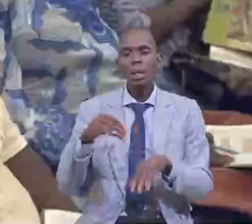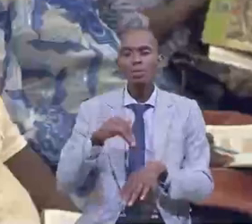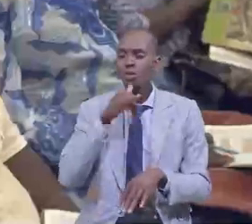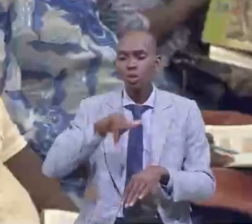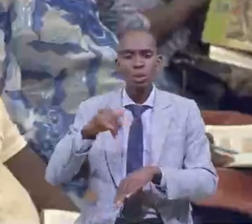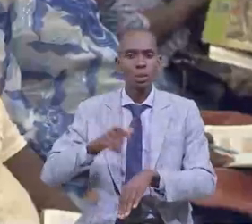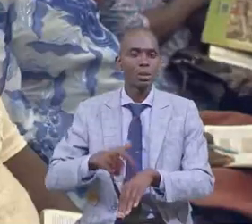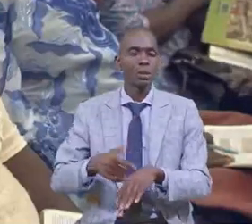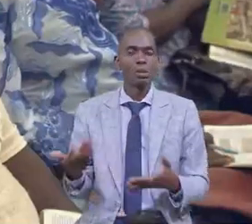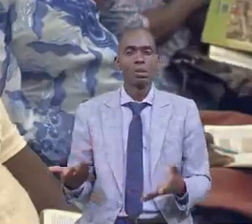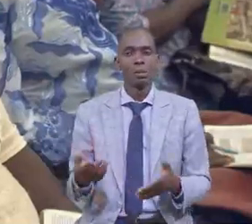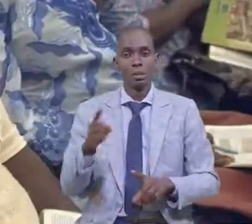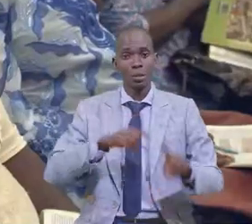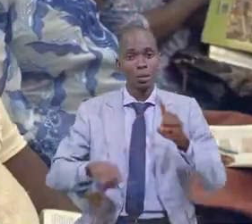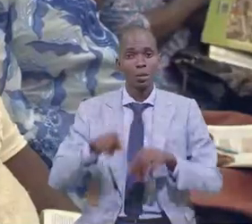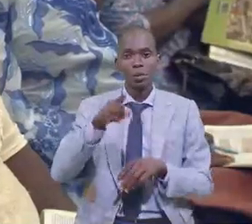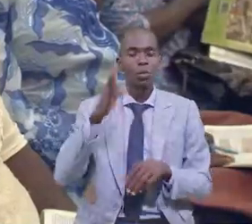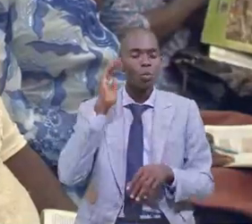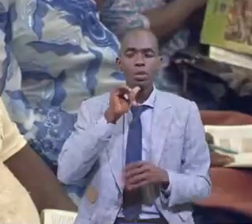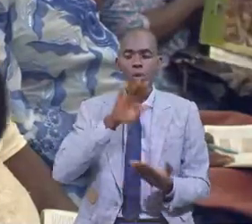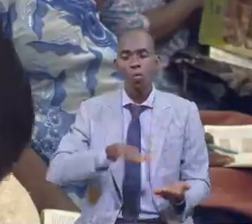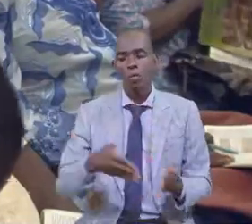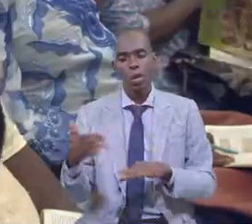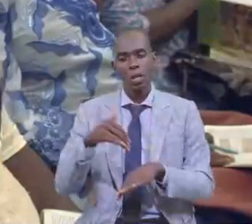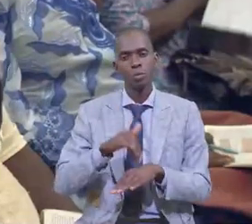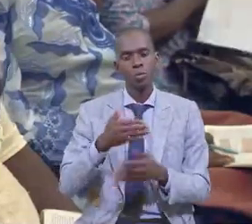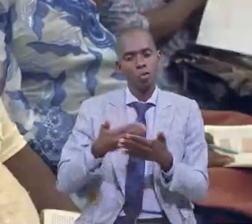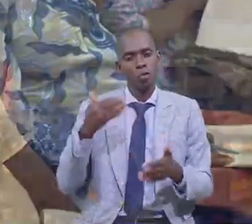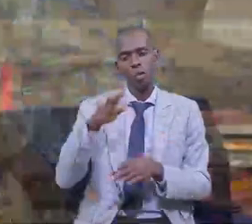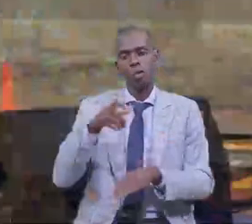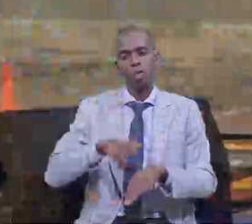pas prématurément. Vous ne mourrez pas prématurément.